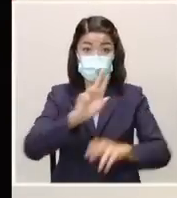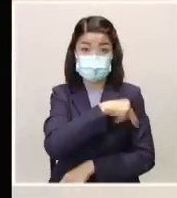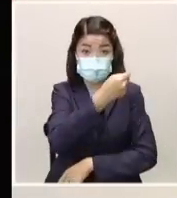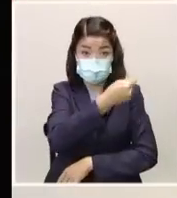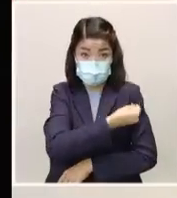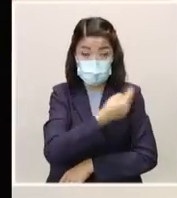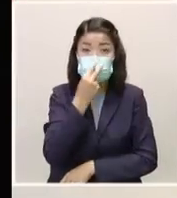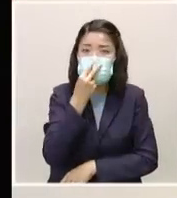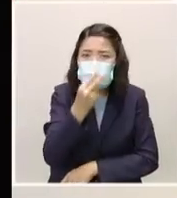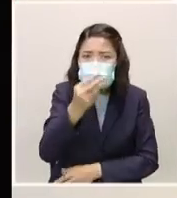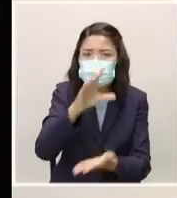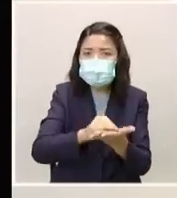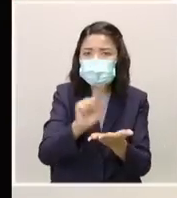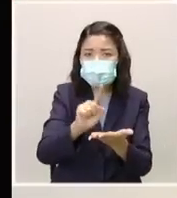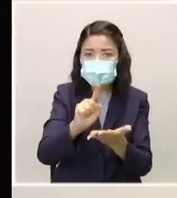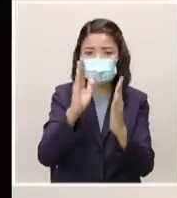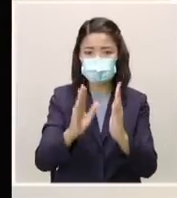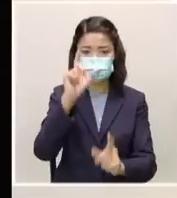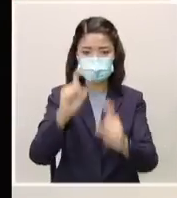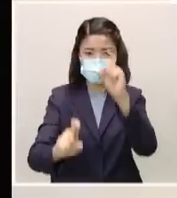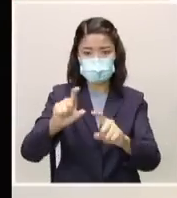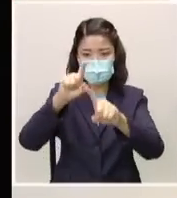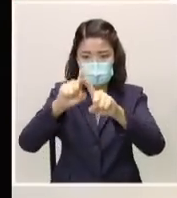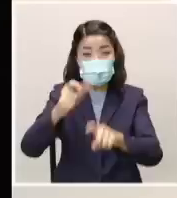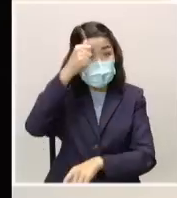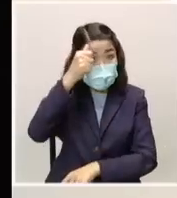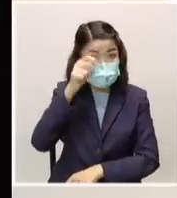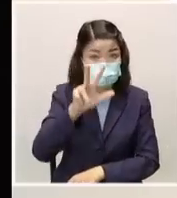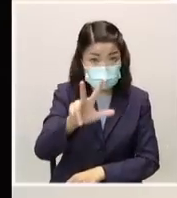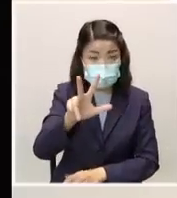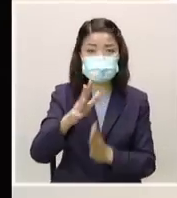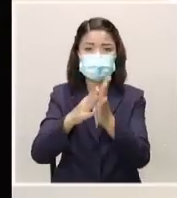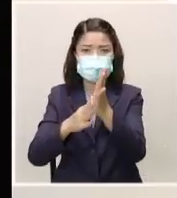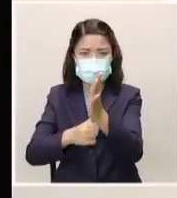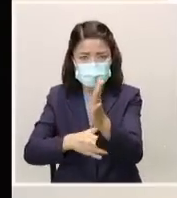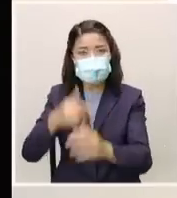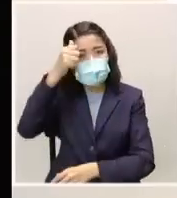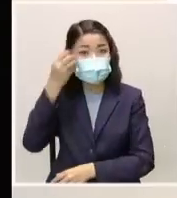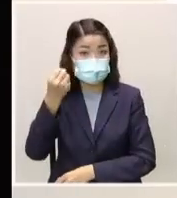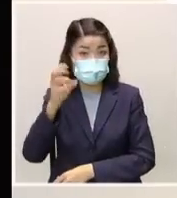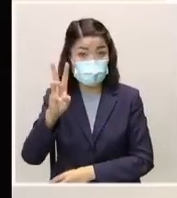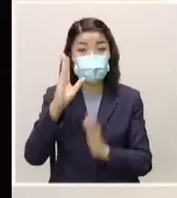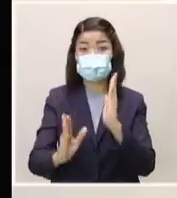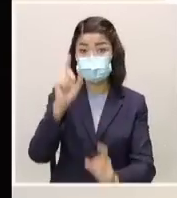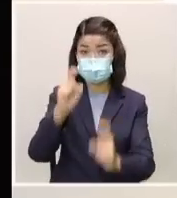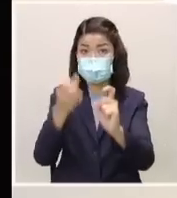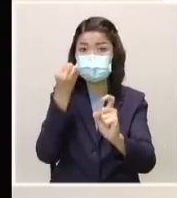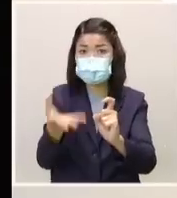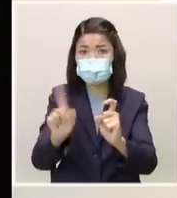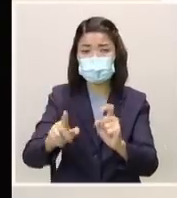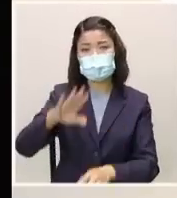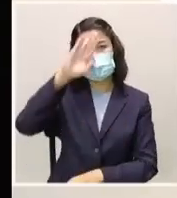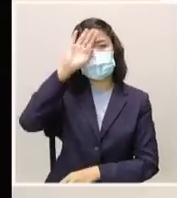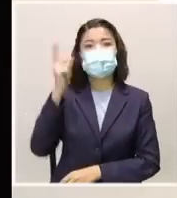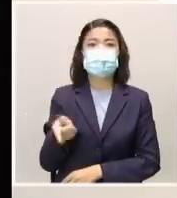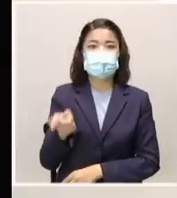จะพบว่าการเสียชีวิตค่าเฉลี่ยเร็วที่สุด3วันนานสุด16วันค่ะ ส่วนใหญ่ผู้เสียชีวิตจะเป็นคนที่มีโรคประจ